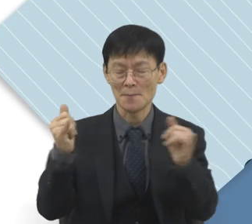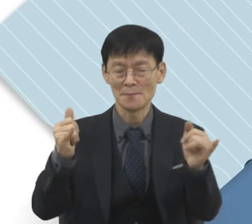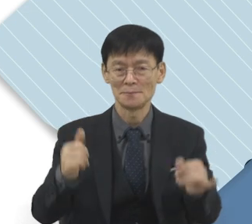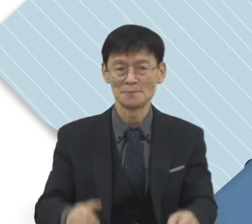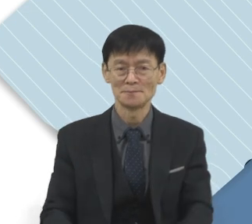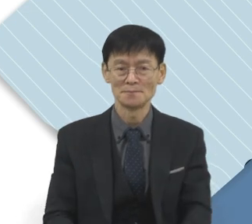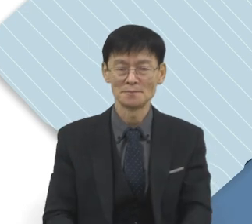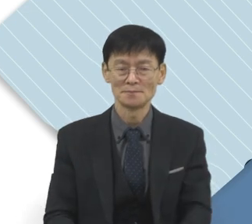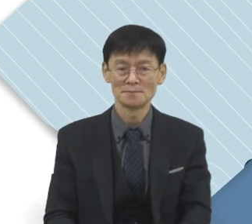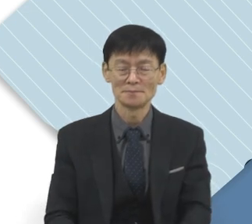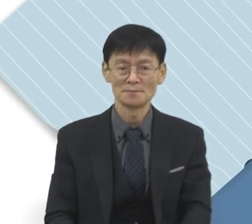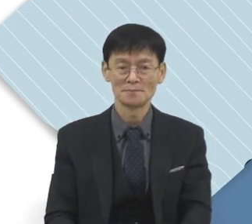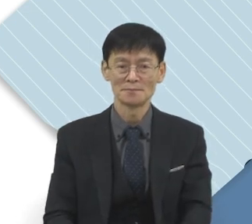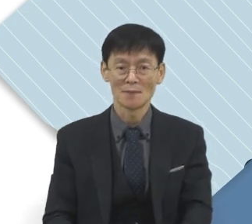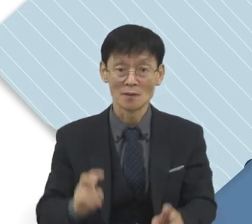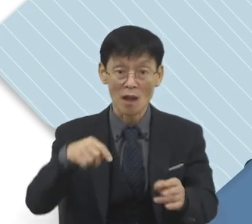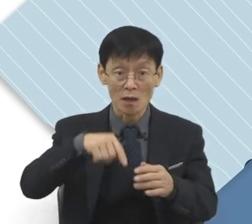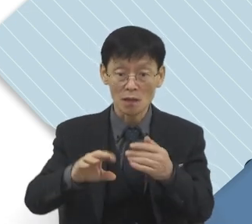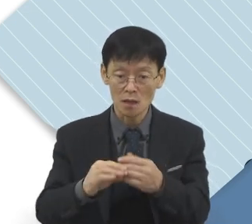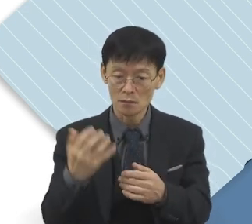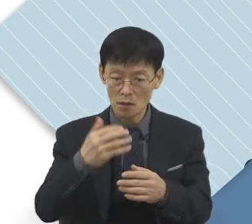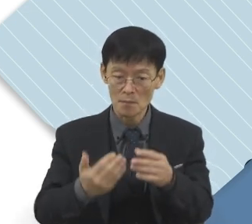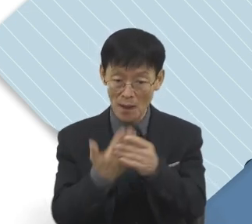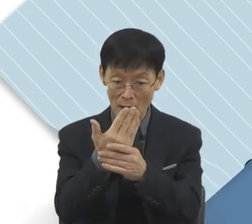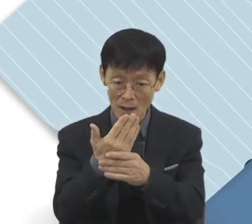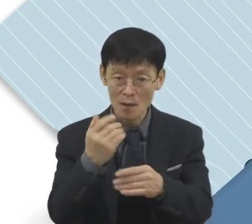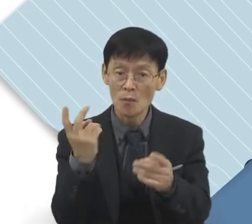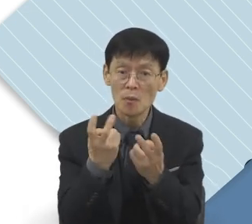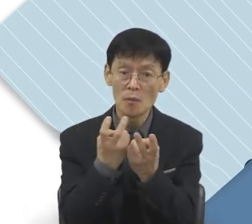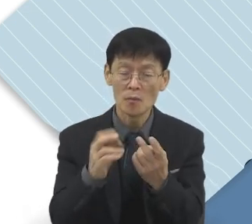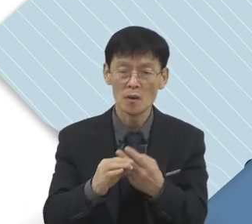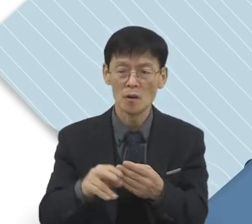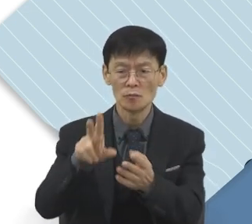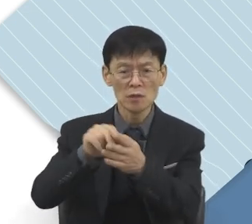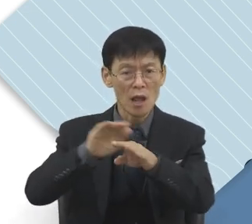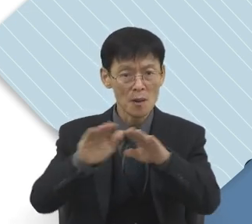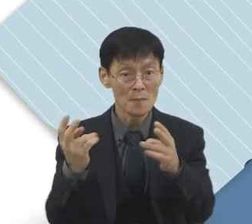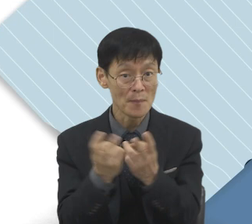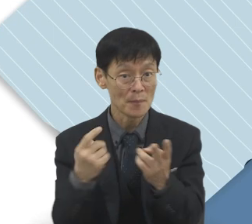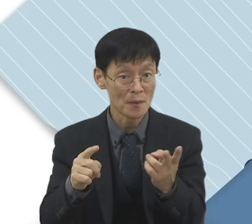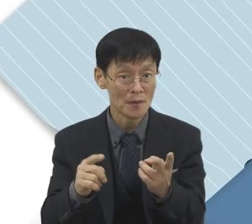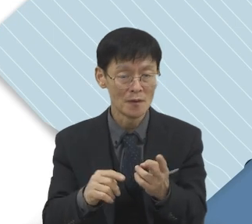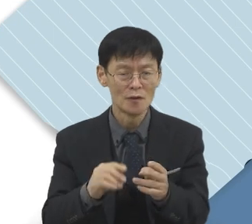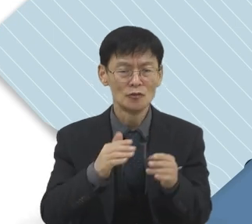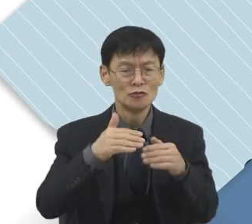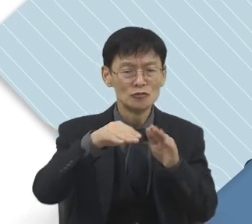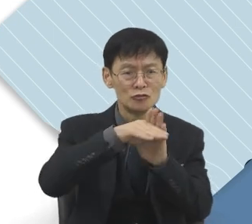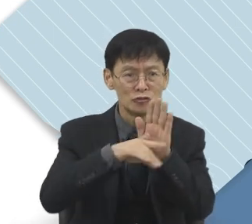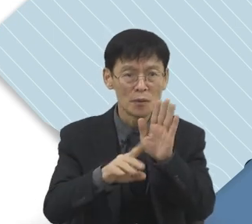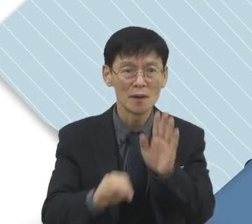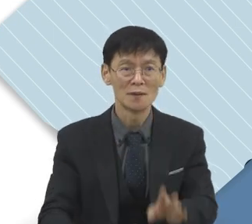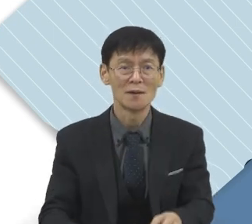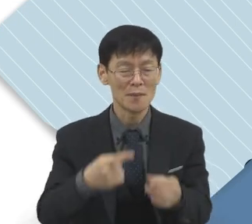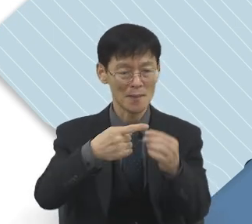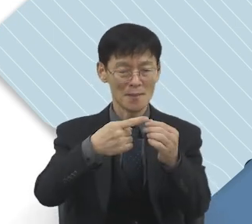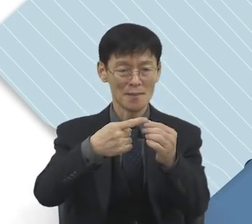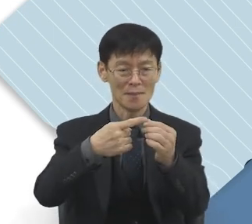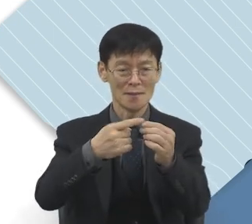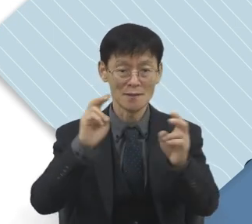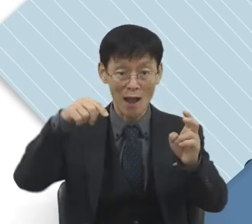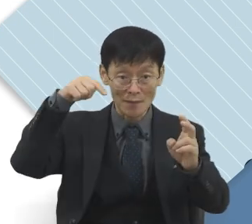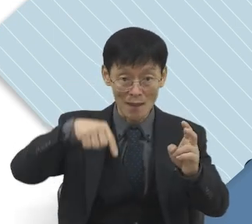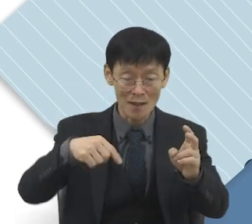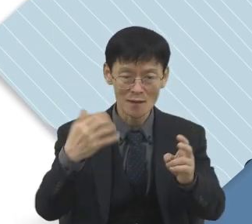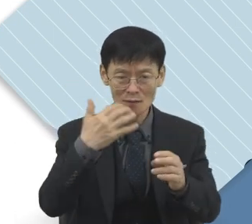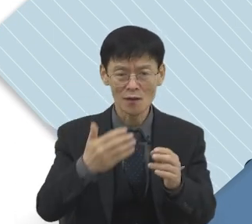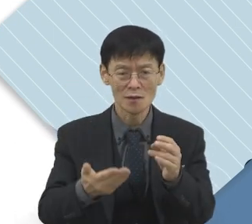사람이 있습니다. 직장 내 성희롱이 발생했을 때 문제 해결 방법 및 순서는 첫째, 직장